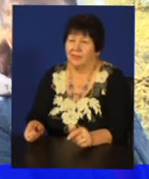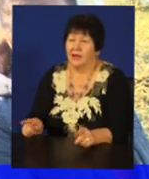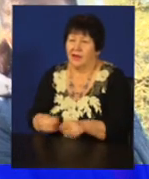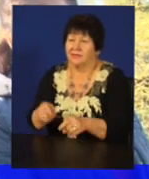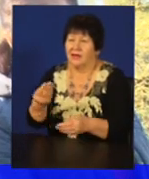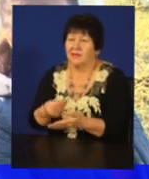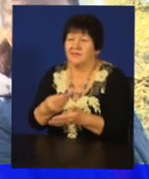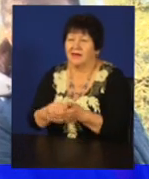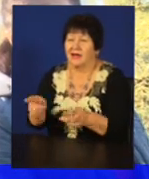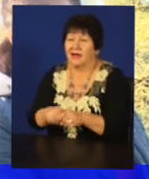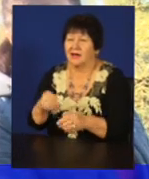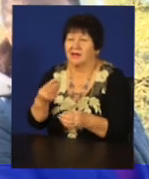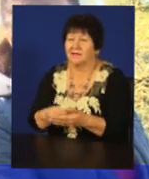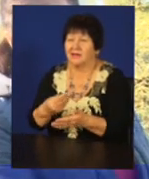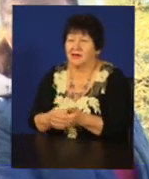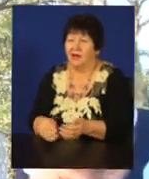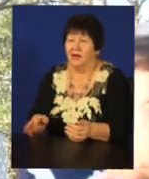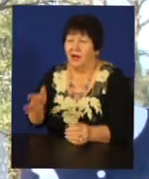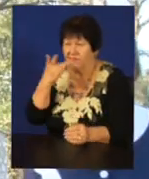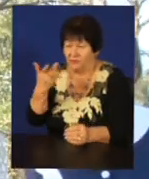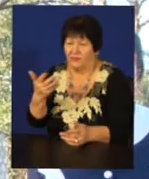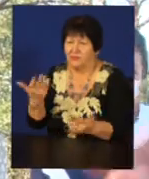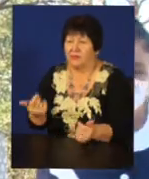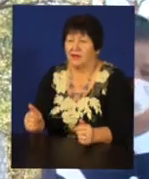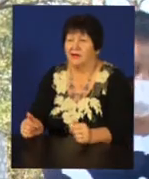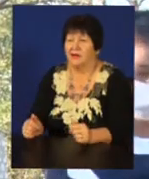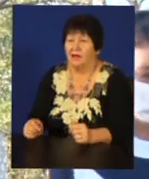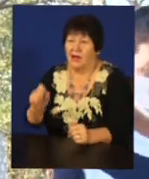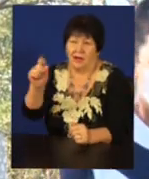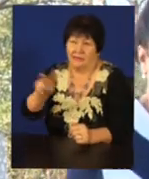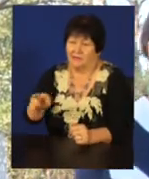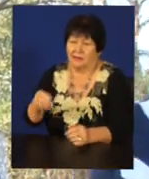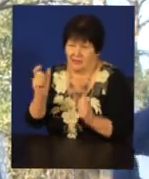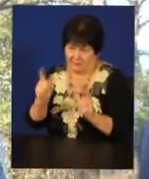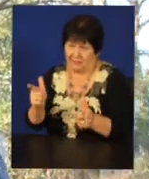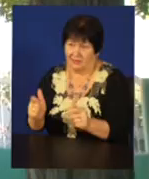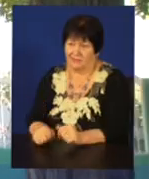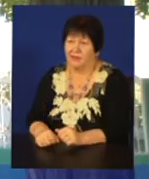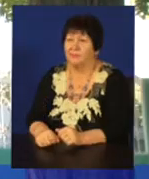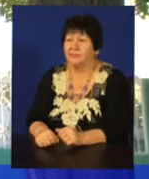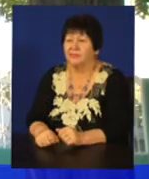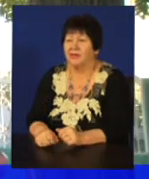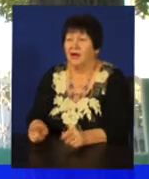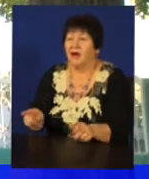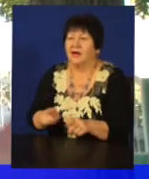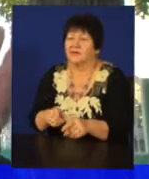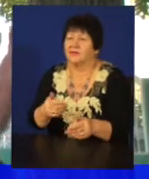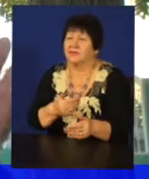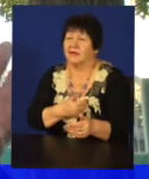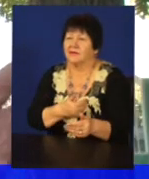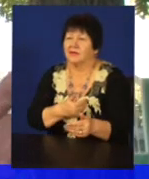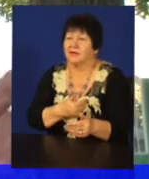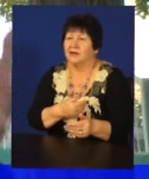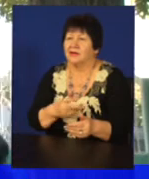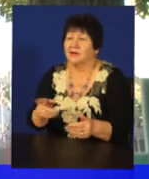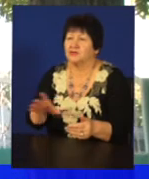цена. Вот мы даже мы не за мусор, да. Вот мы говорили... И вот 11 лей согласны, да. Да. Арфиди дорит, как